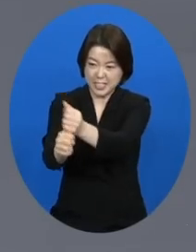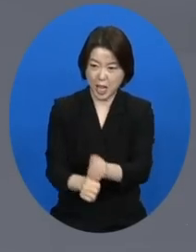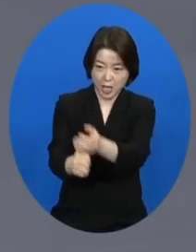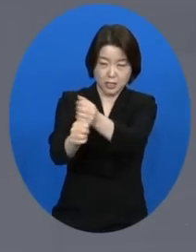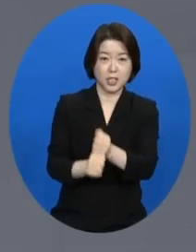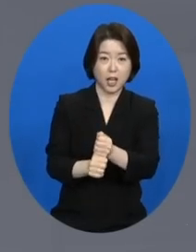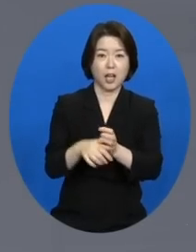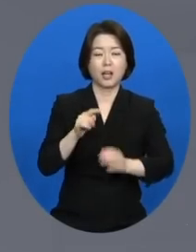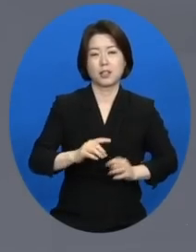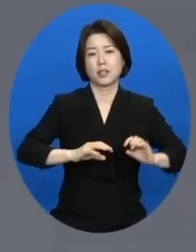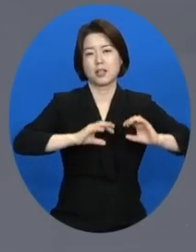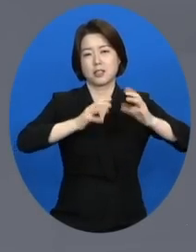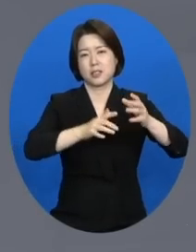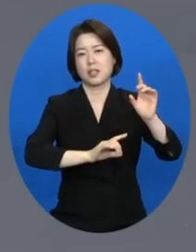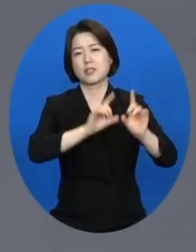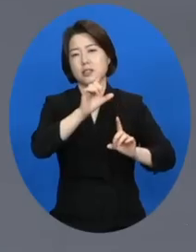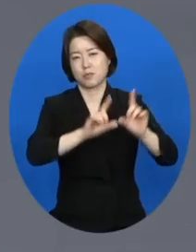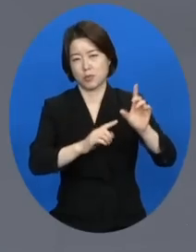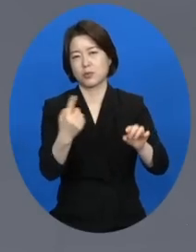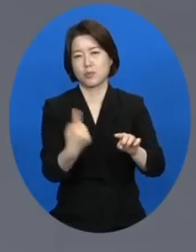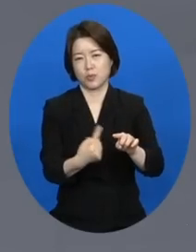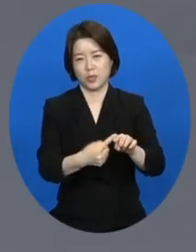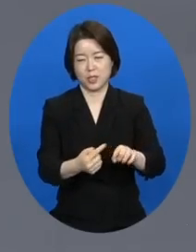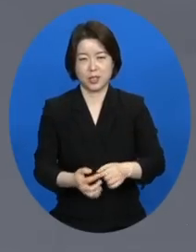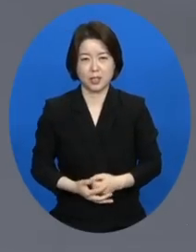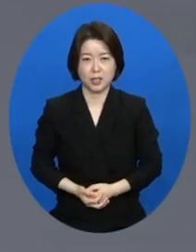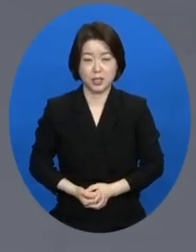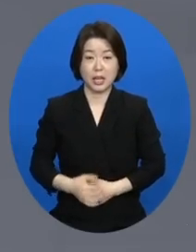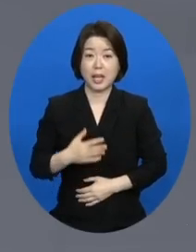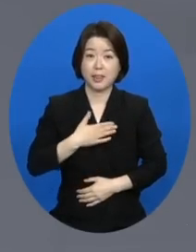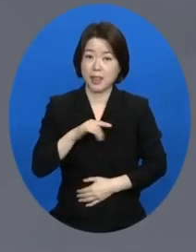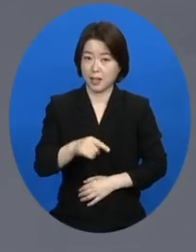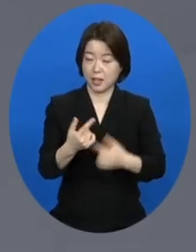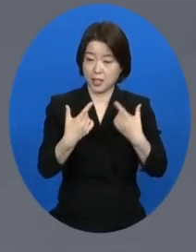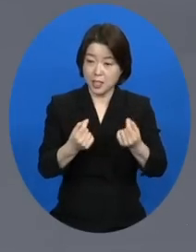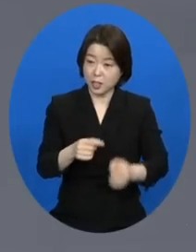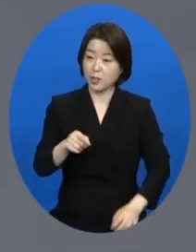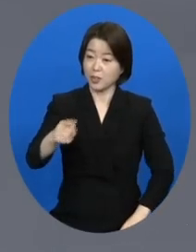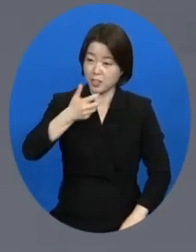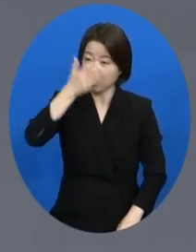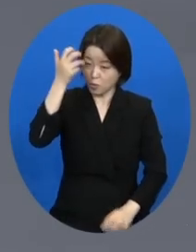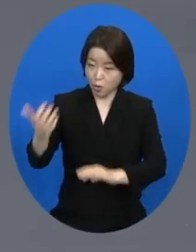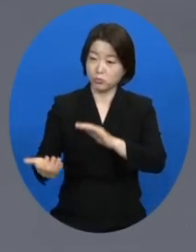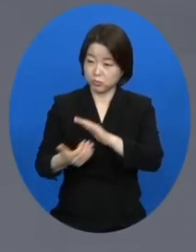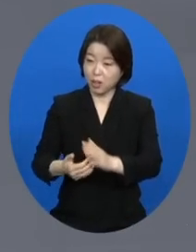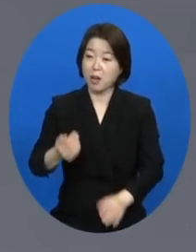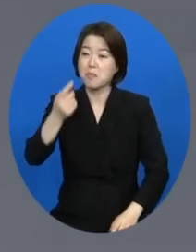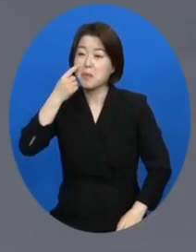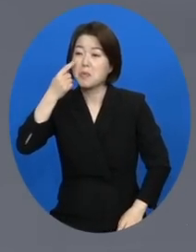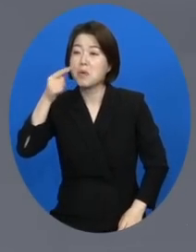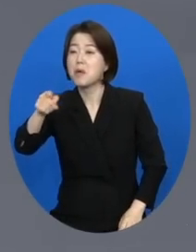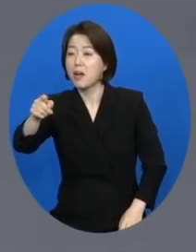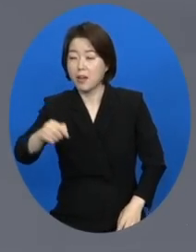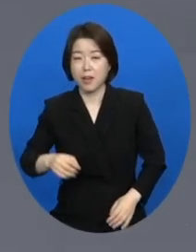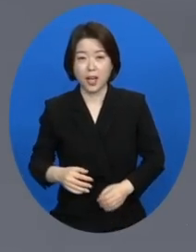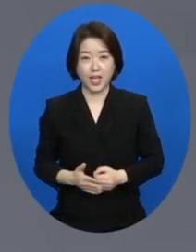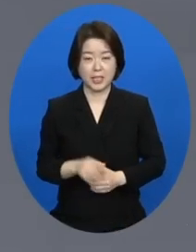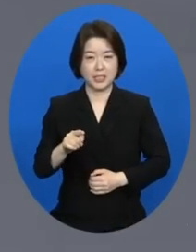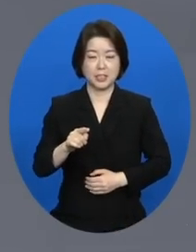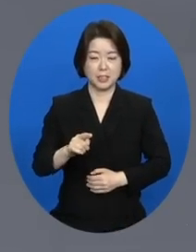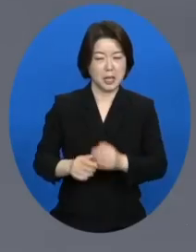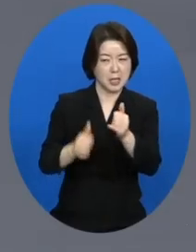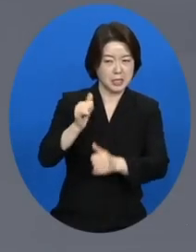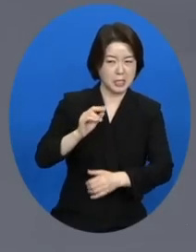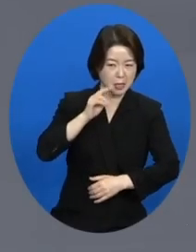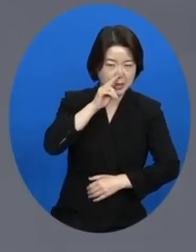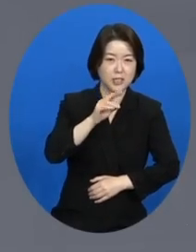것이 이 세상의 모습이에요. 그러면서 내가 이렇게 해도 너의 꿈이 성취되나 한번 보자 라고 시험하는